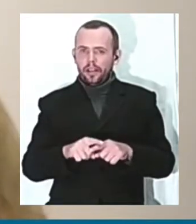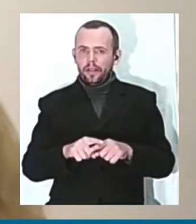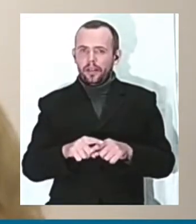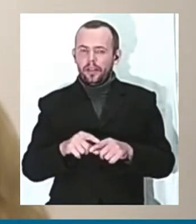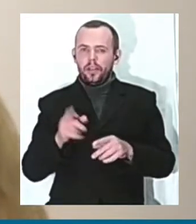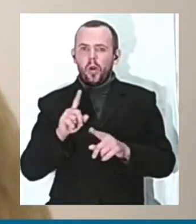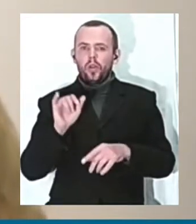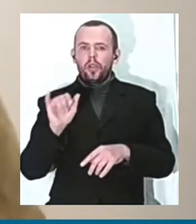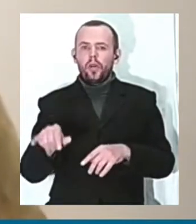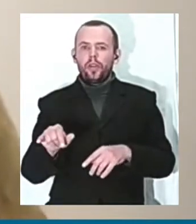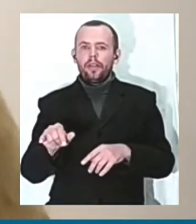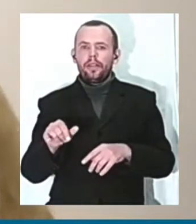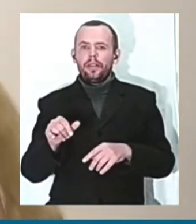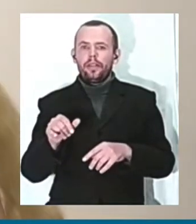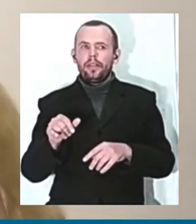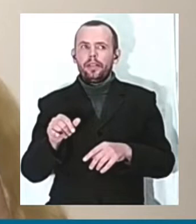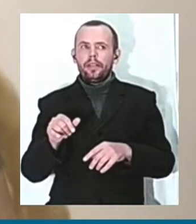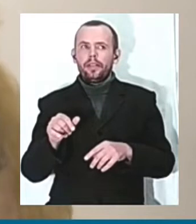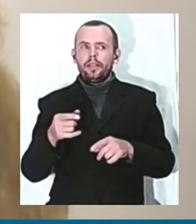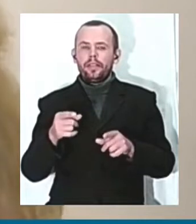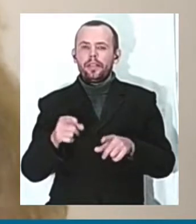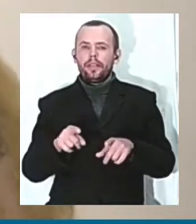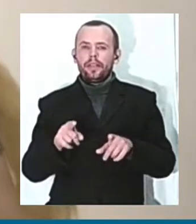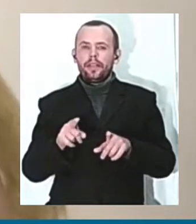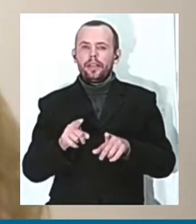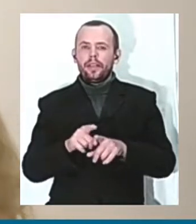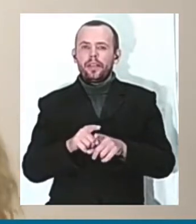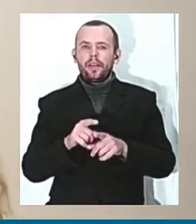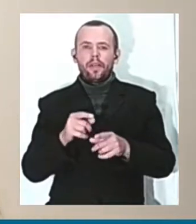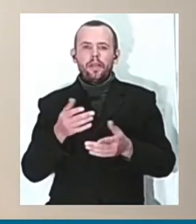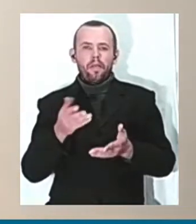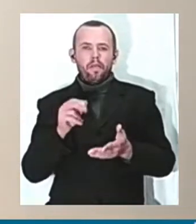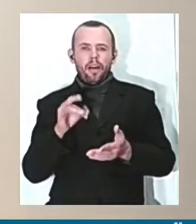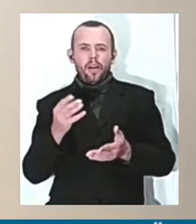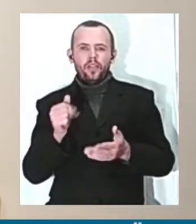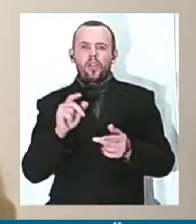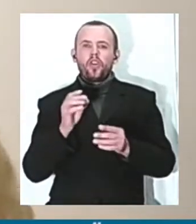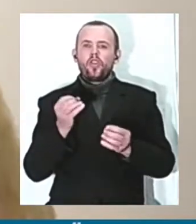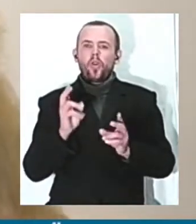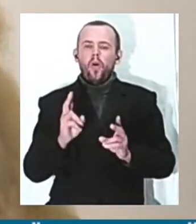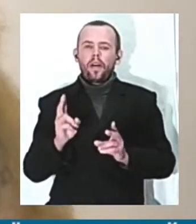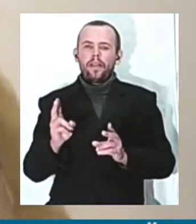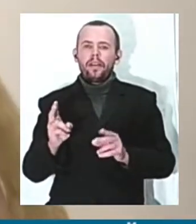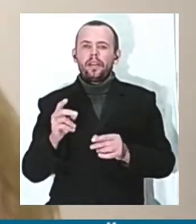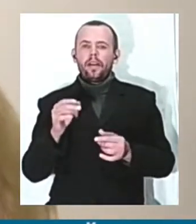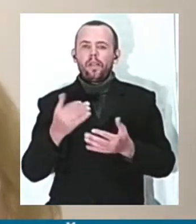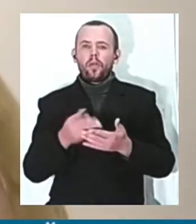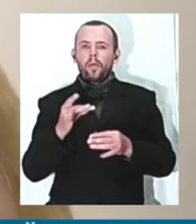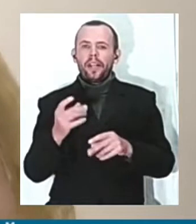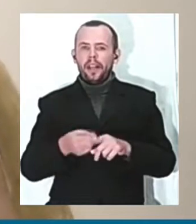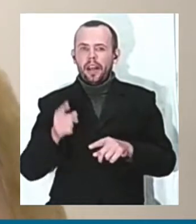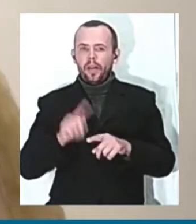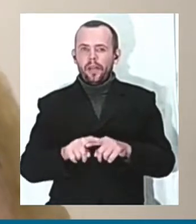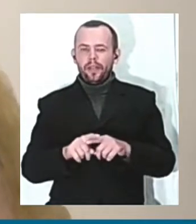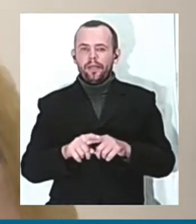душа козленка или там барашка или еще кого-то, но при этом он, скажем так,